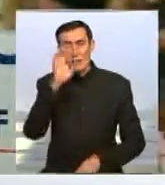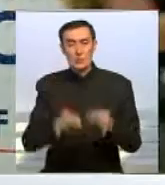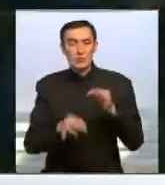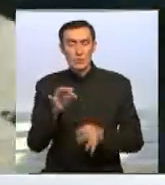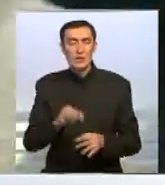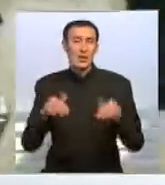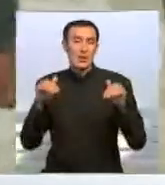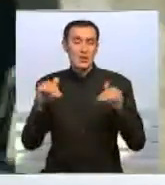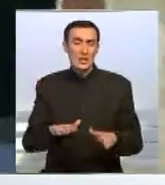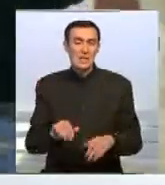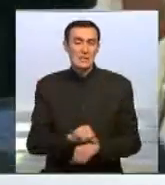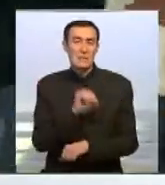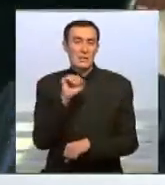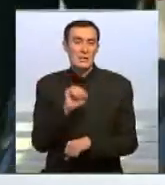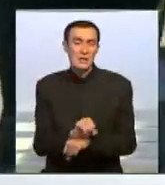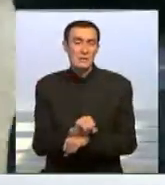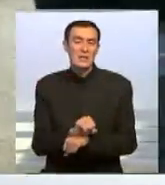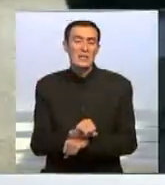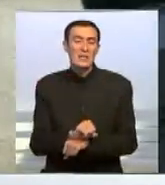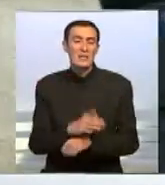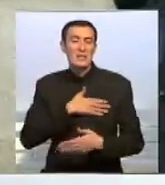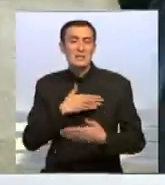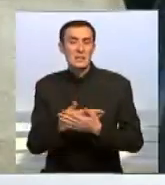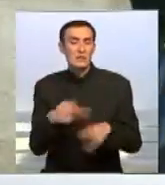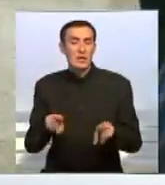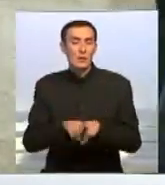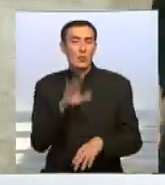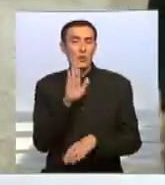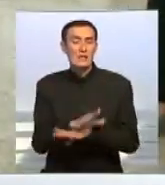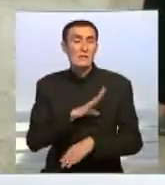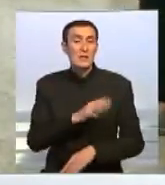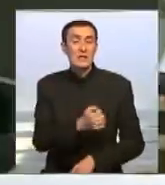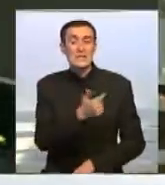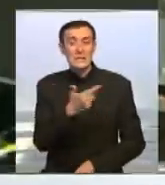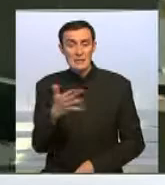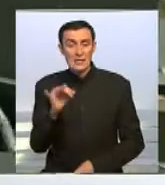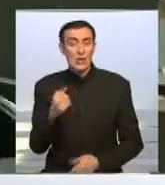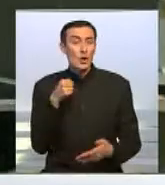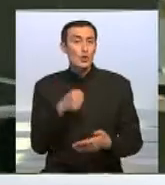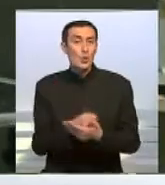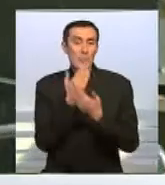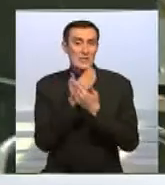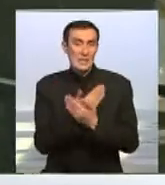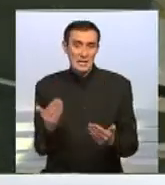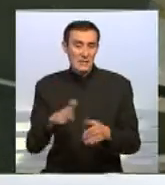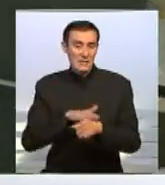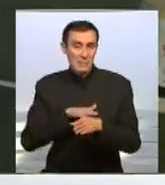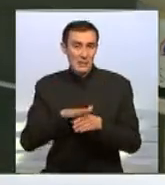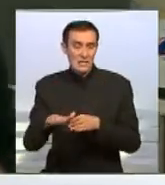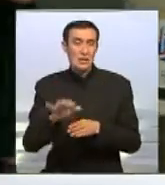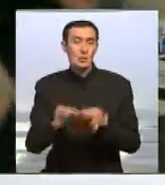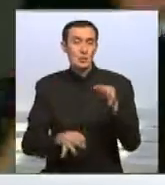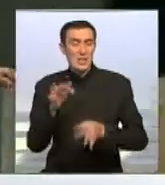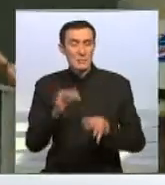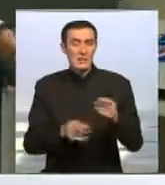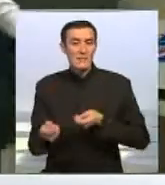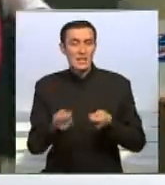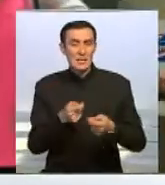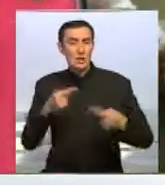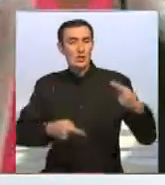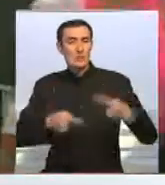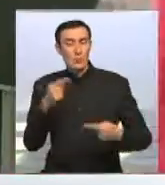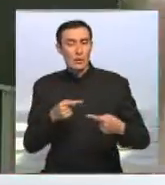приняли решение заблокировать инициативу. Таких указов было несколько, и до последнего исполнительные и судебные